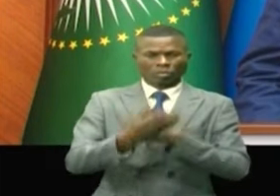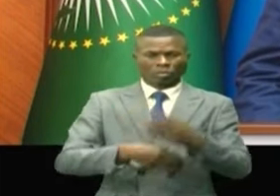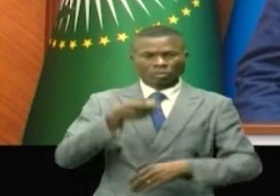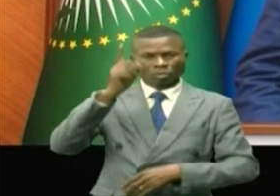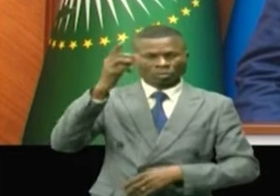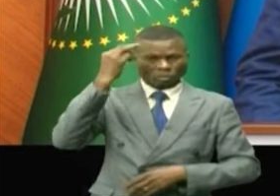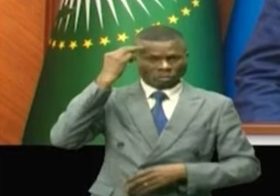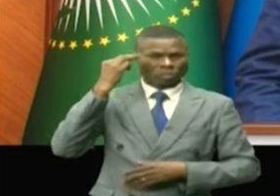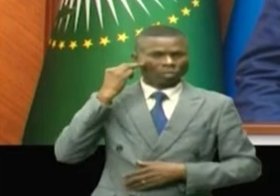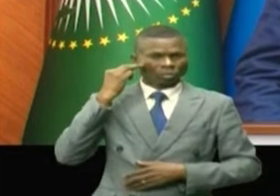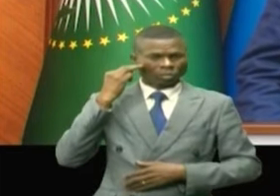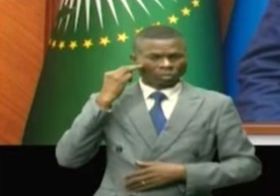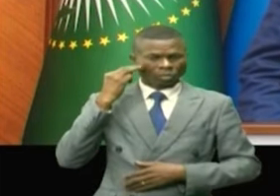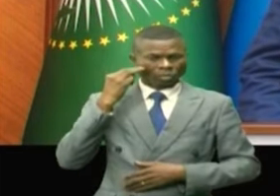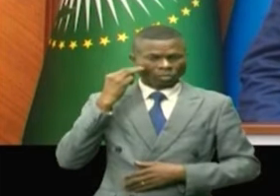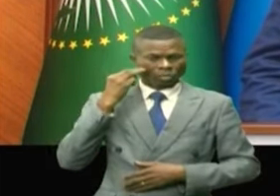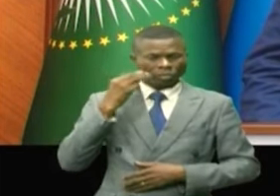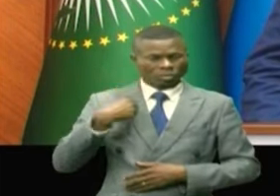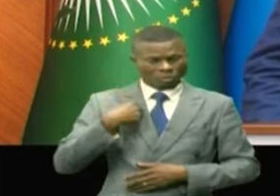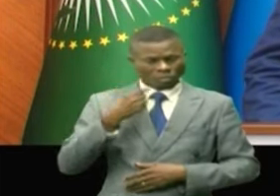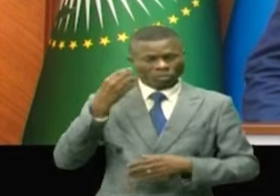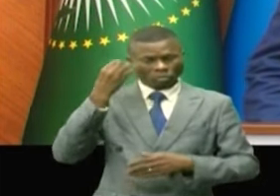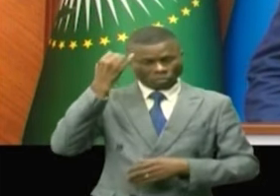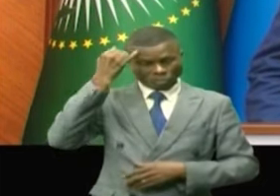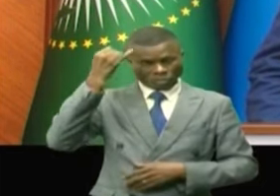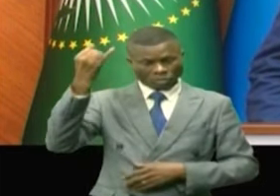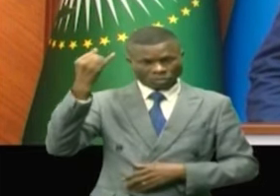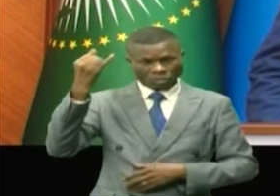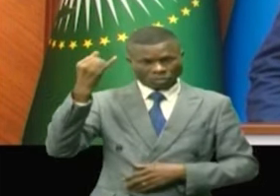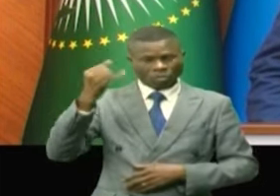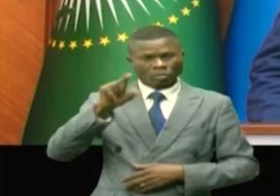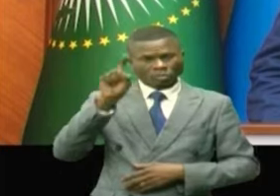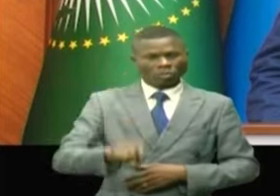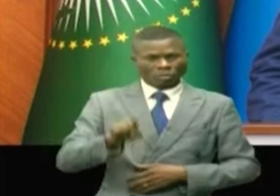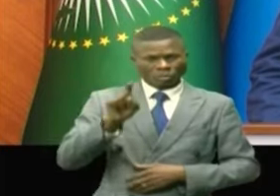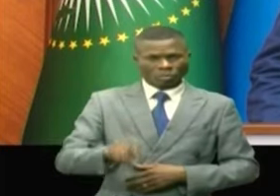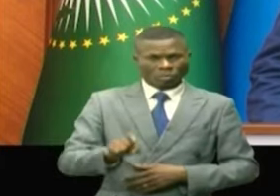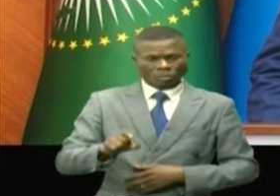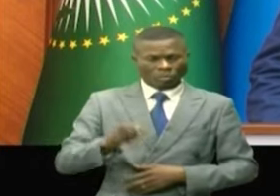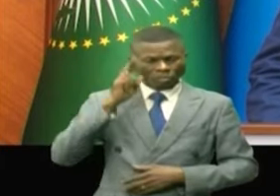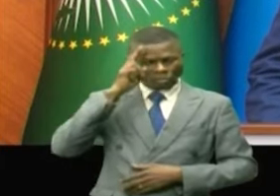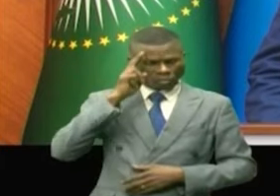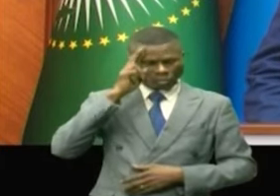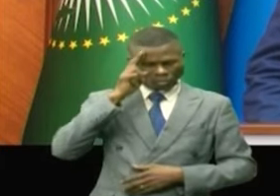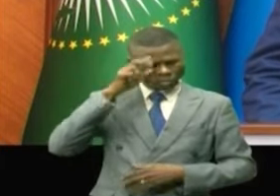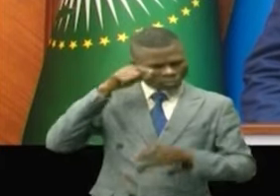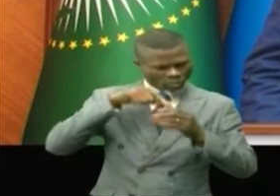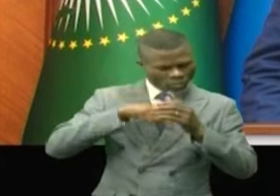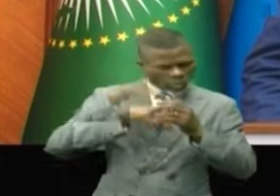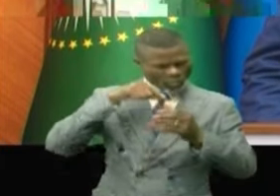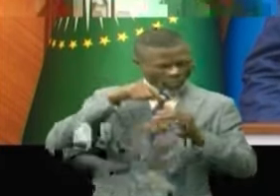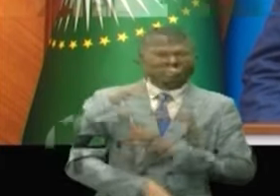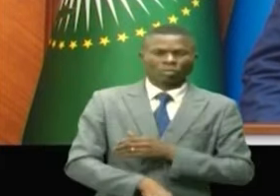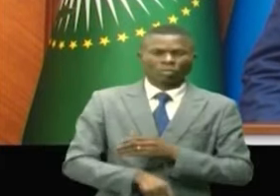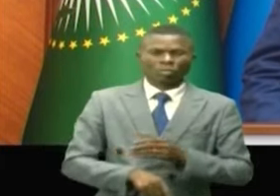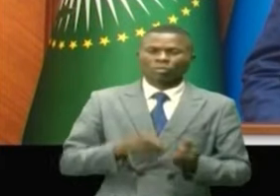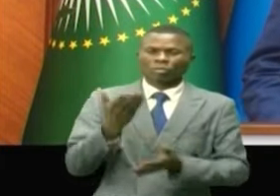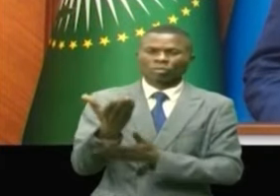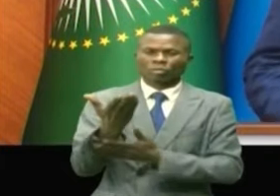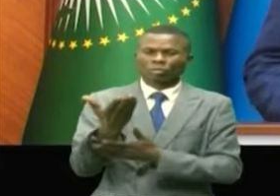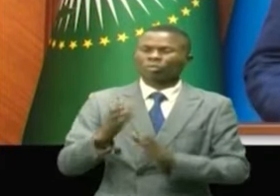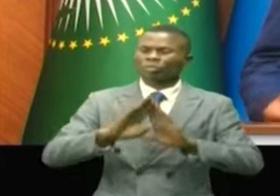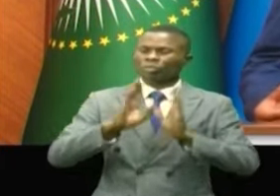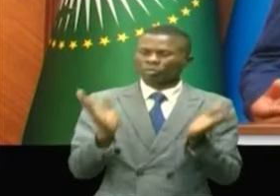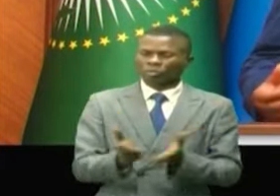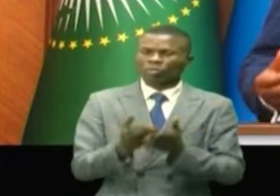Premier ministre j'apercevais clairement le besoin d'une réflexion approfondieant tous les acteurs